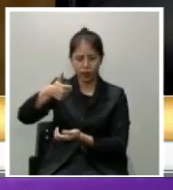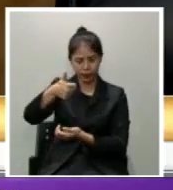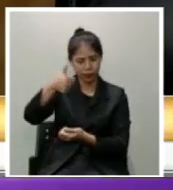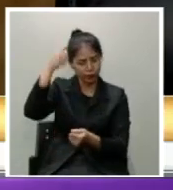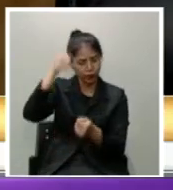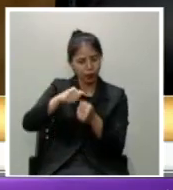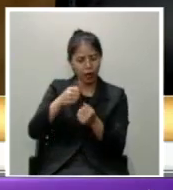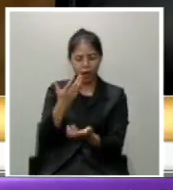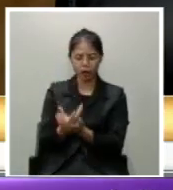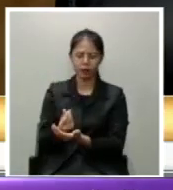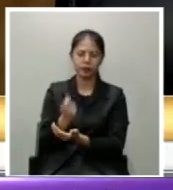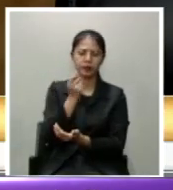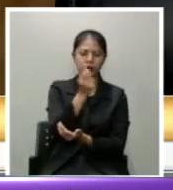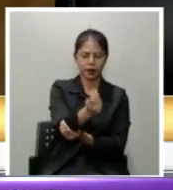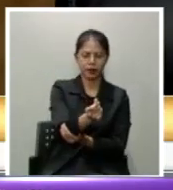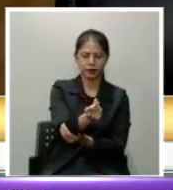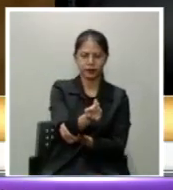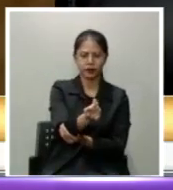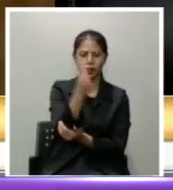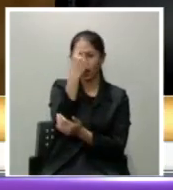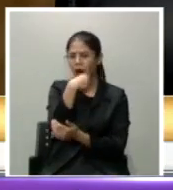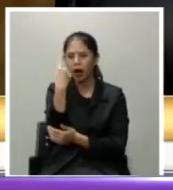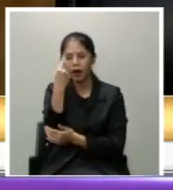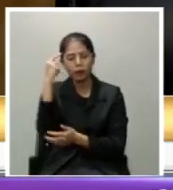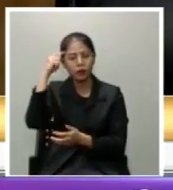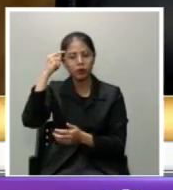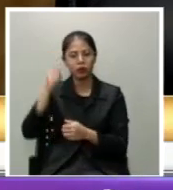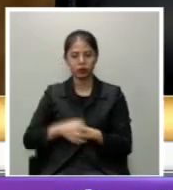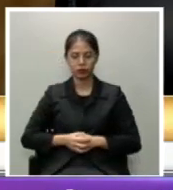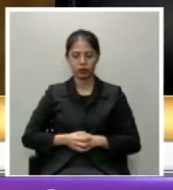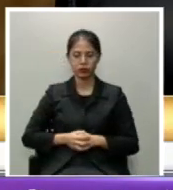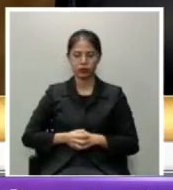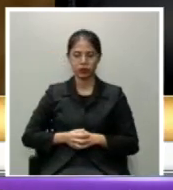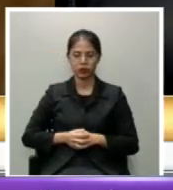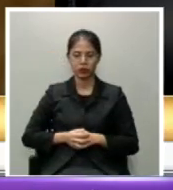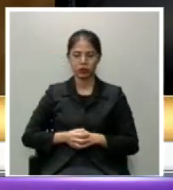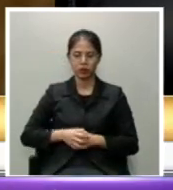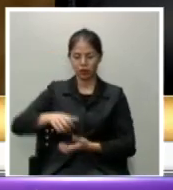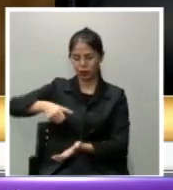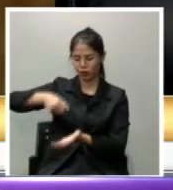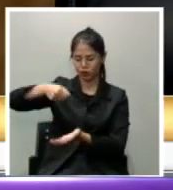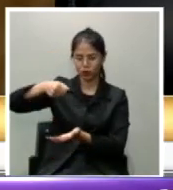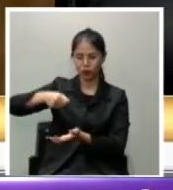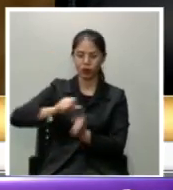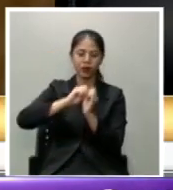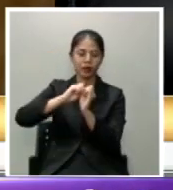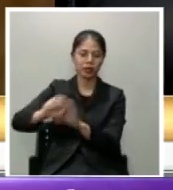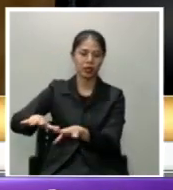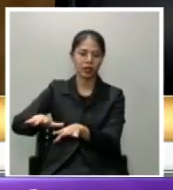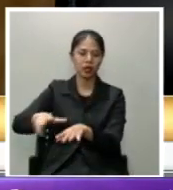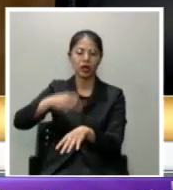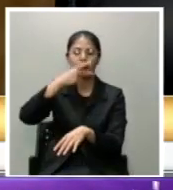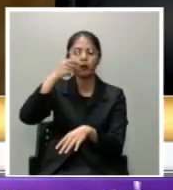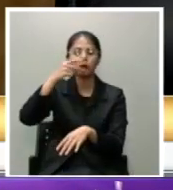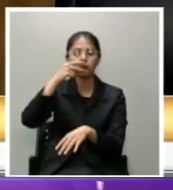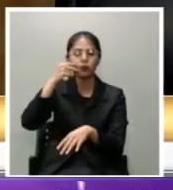เอาเงินไปจ่ายไม่รู้ให้ใครในที่สุดก็ทิ้งถุงไว้เป็นถุงขนม